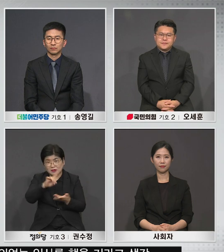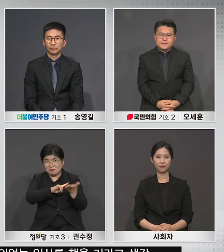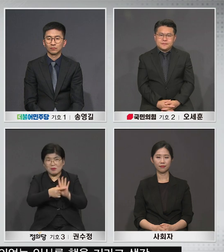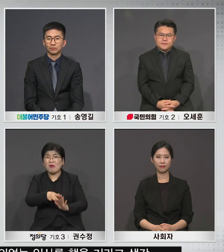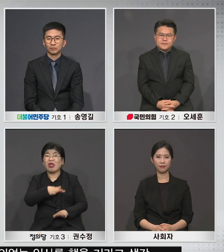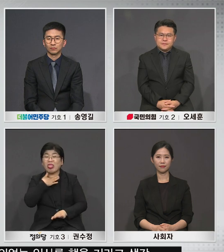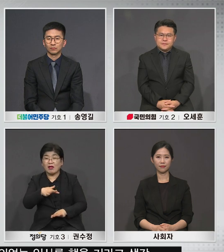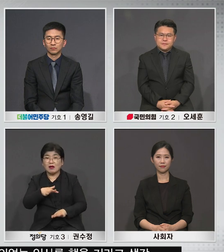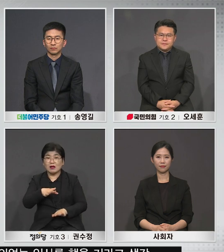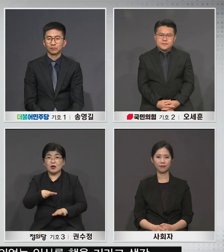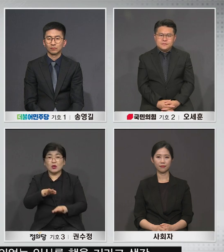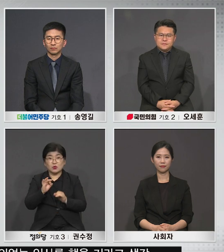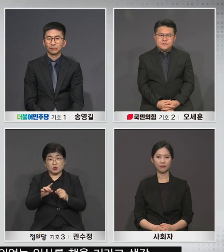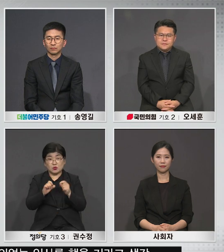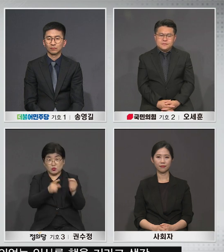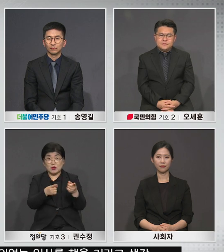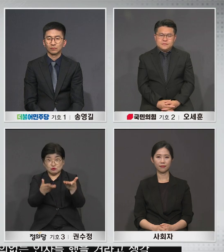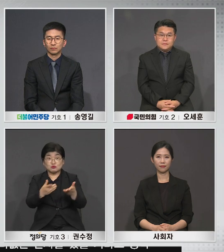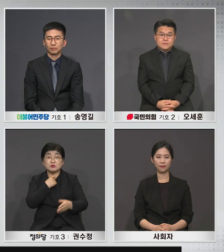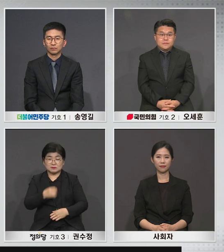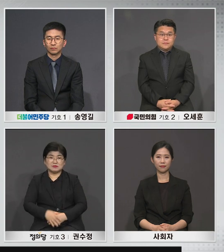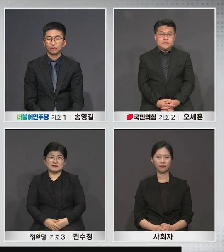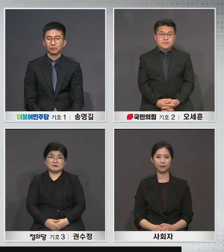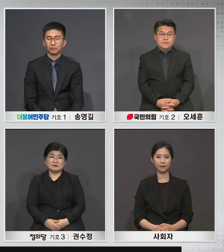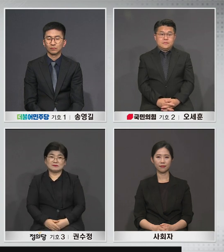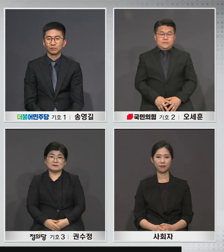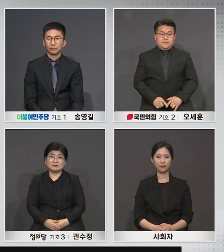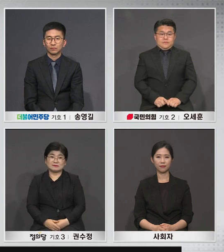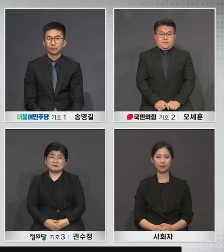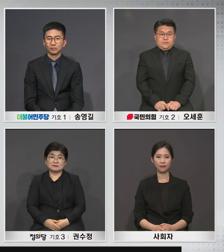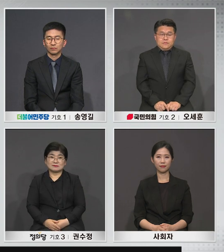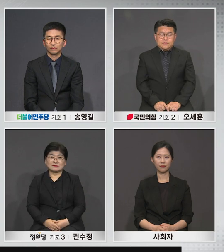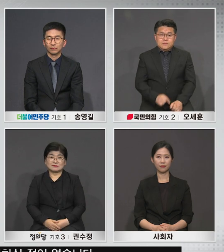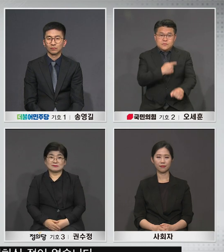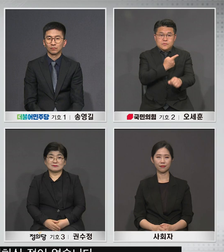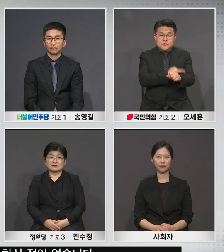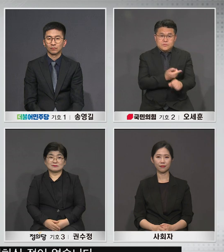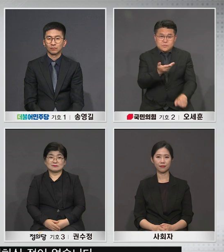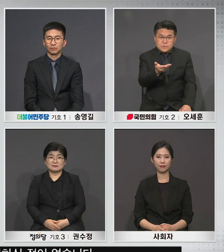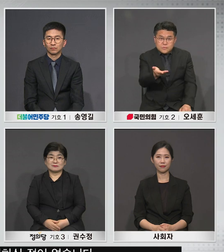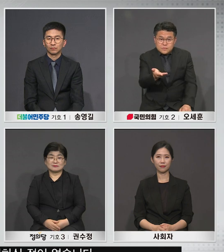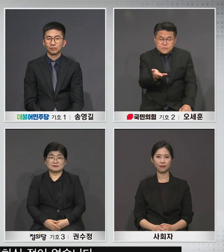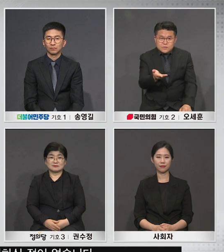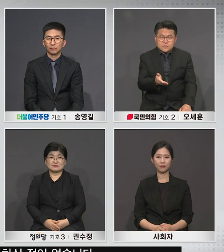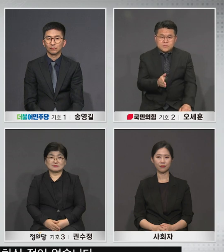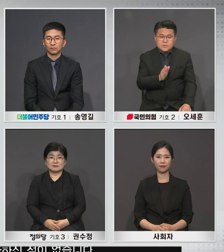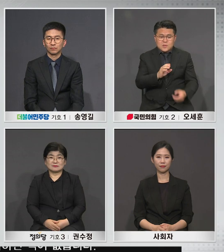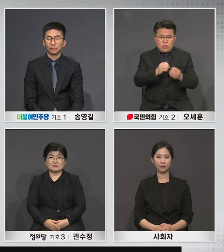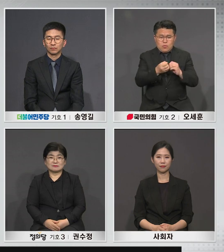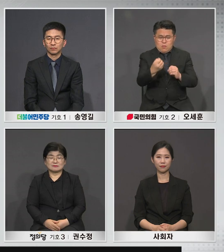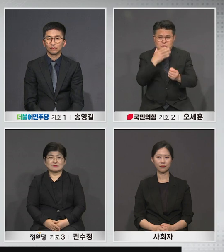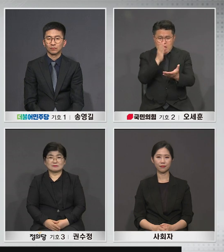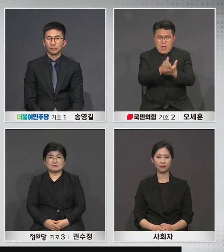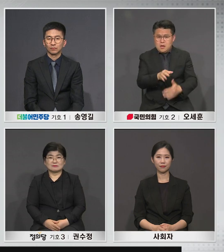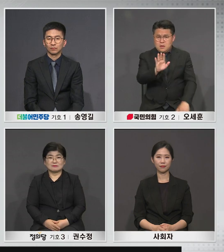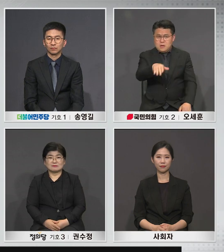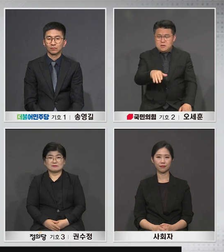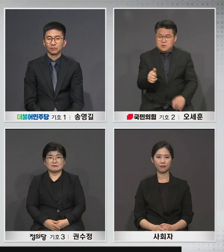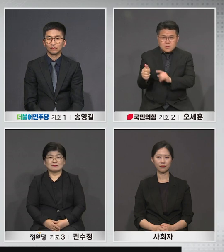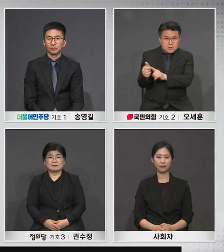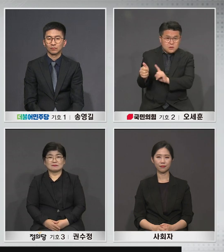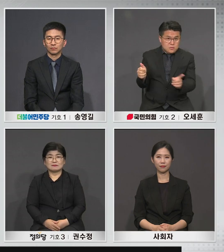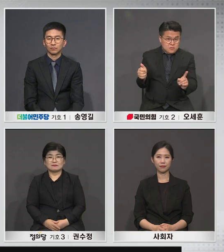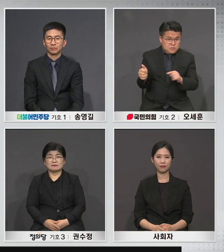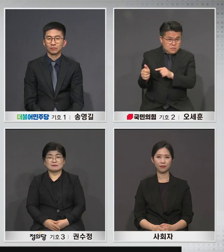자리에서 사과할 기회 드리겠습니다. 사과하시죠. 권수정 의원님 이렇게 사실을 왜곡하시면 안 되죠. 그분은